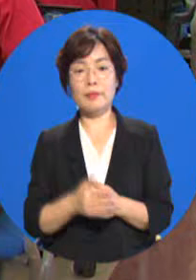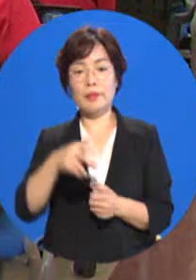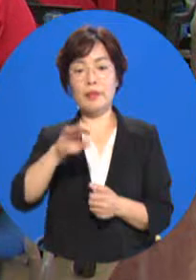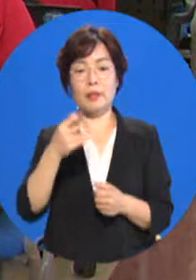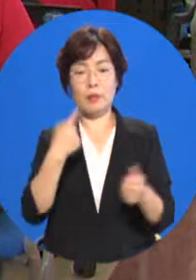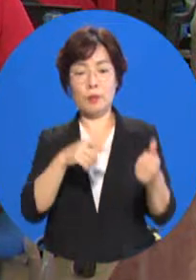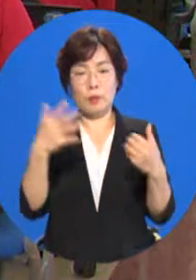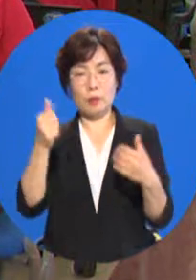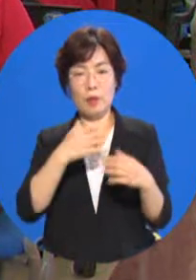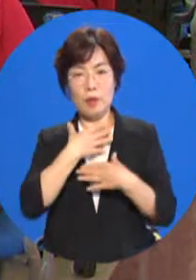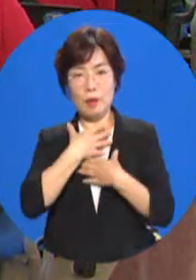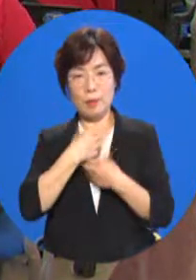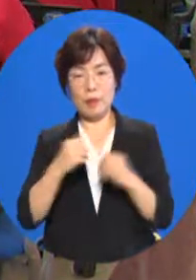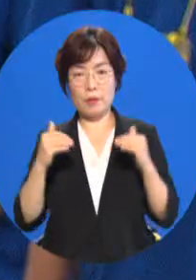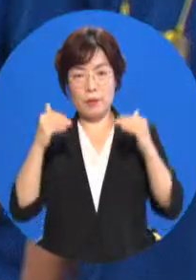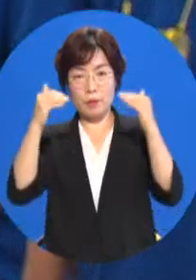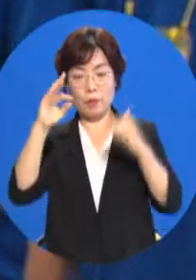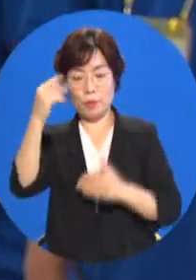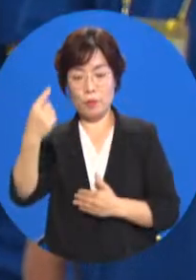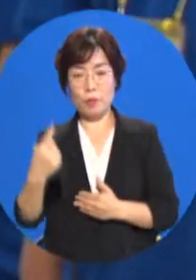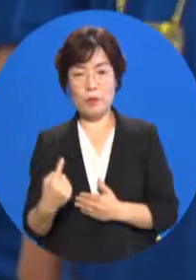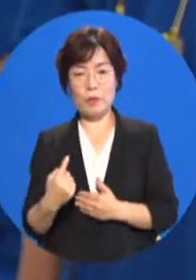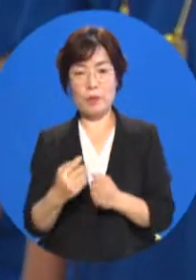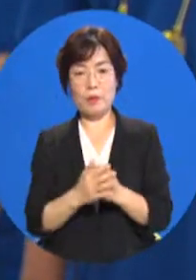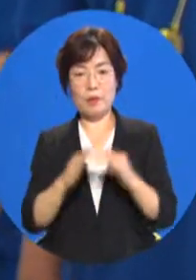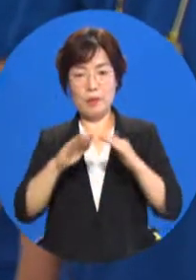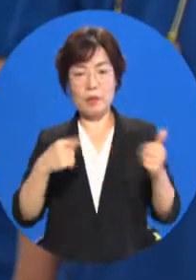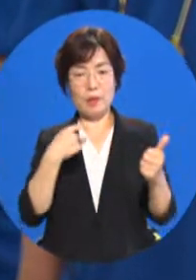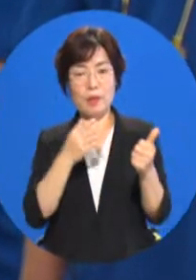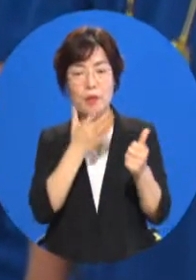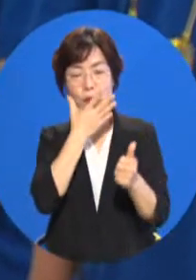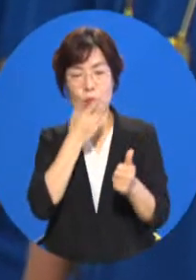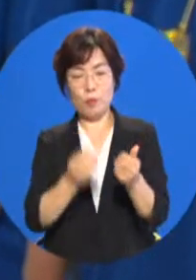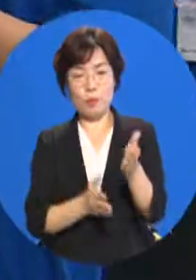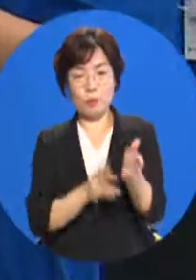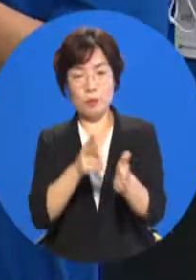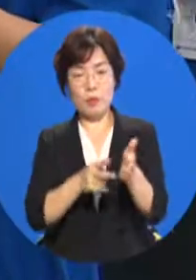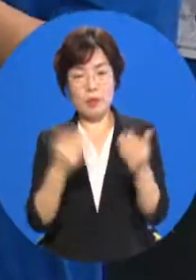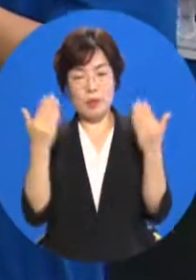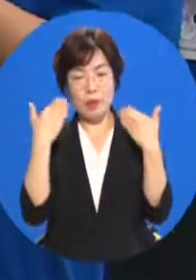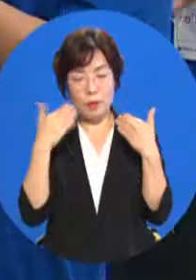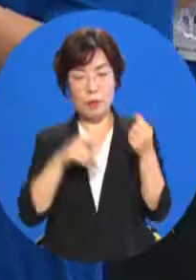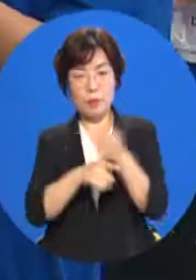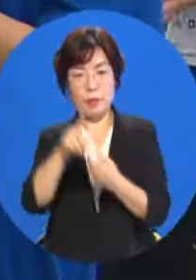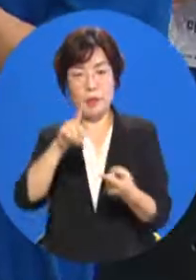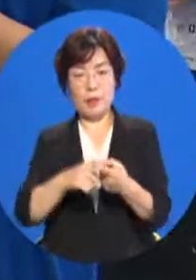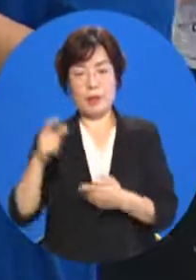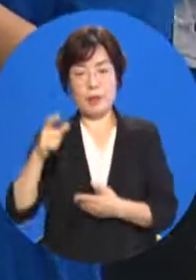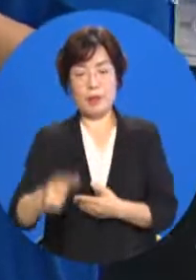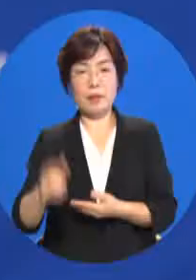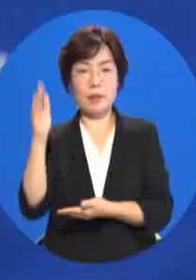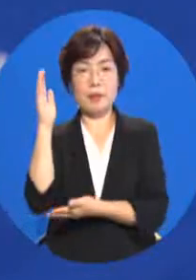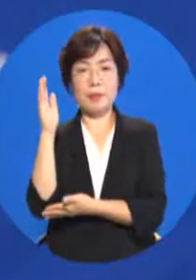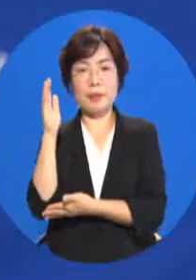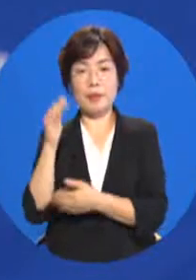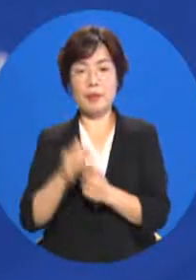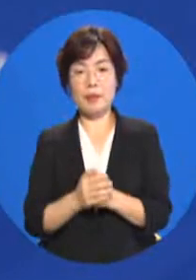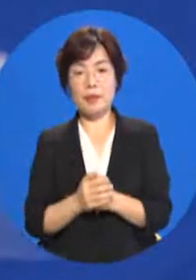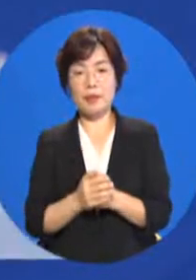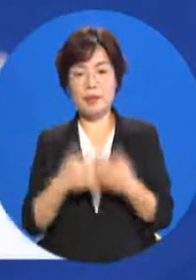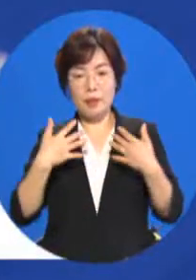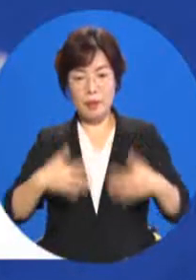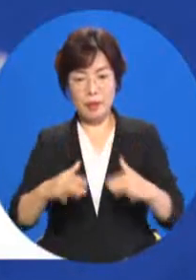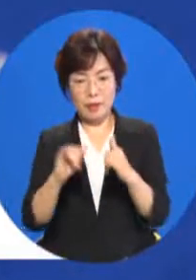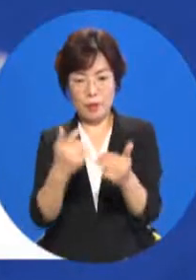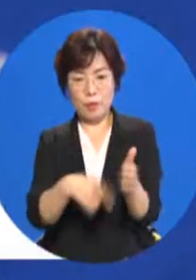교육감도 안전하고 성숙해져 돌아온 전남통일희망열차 학교의 의미를 강조했습니다. 약자를